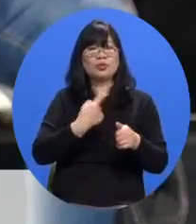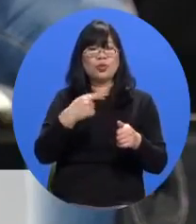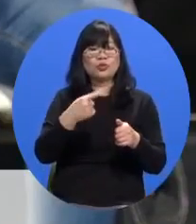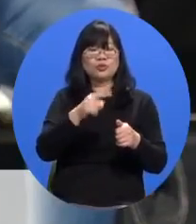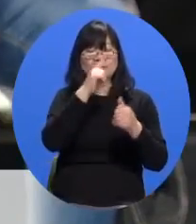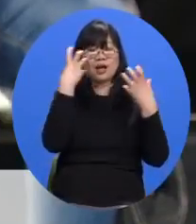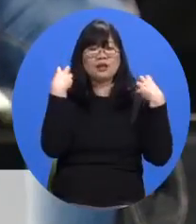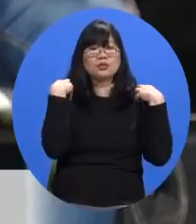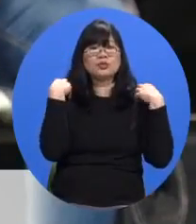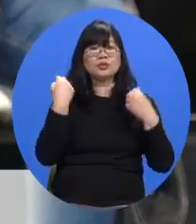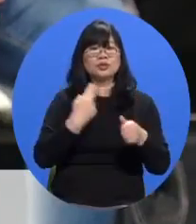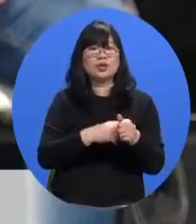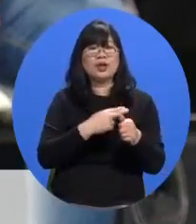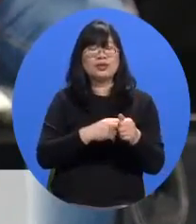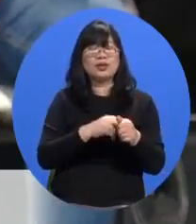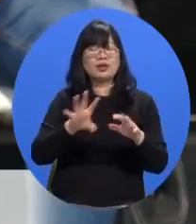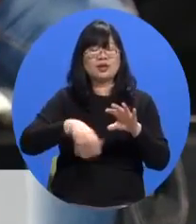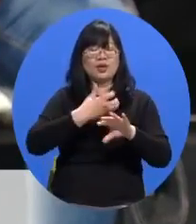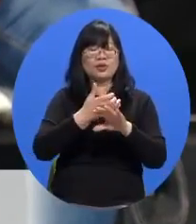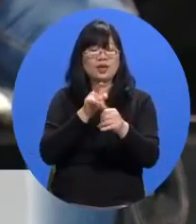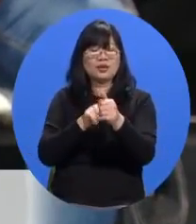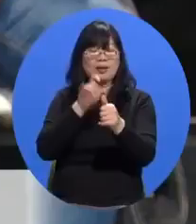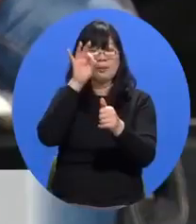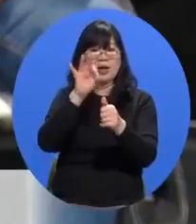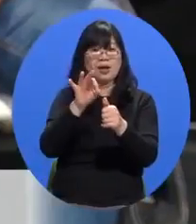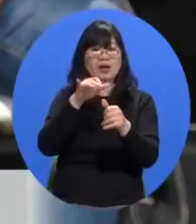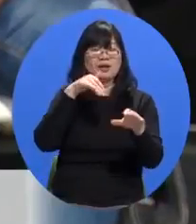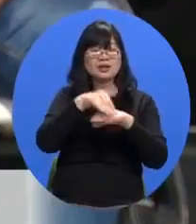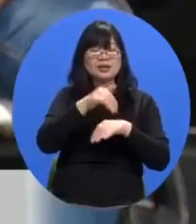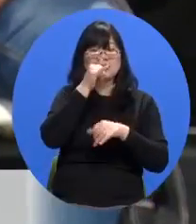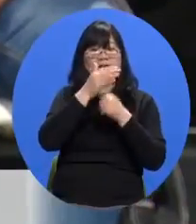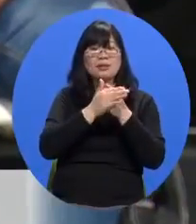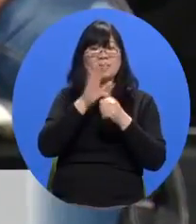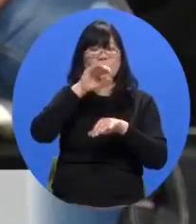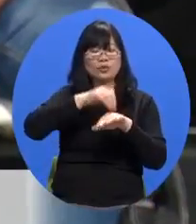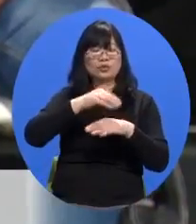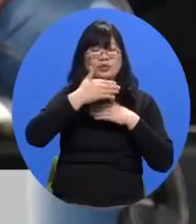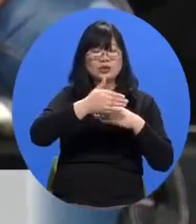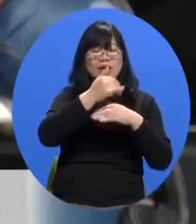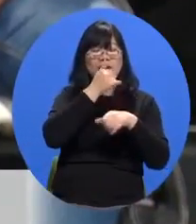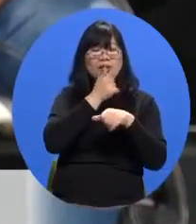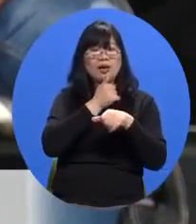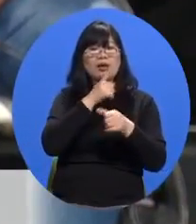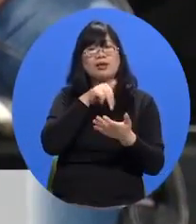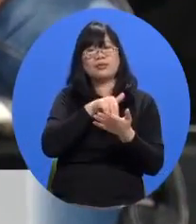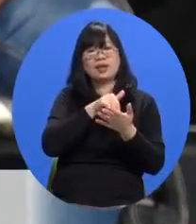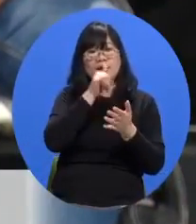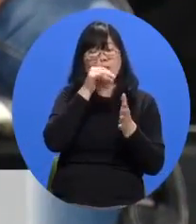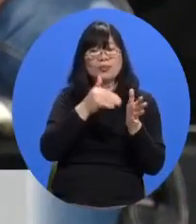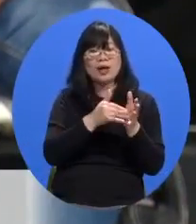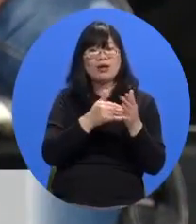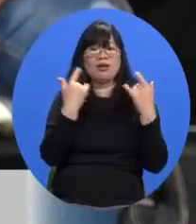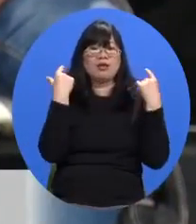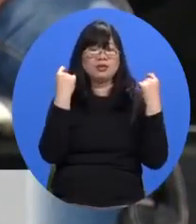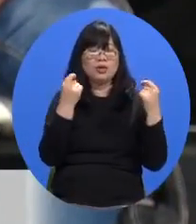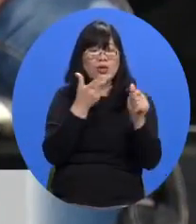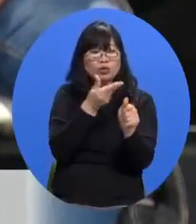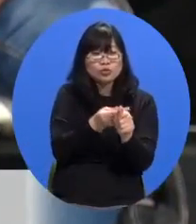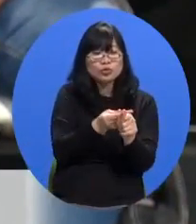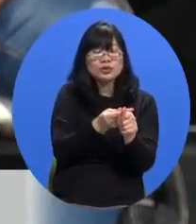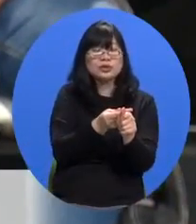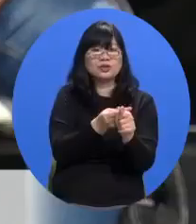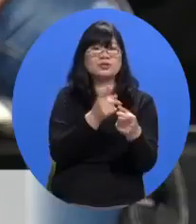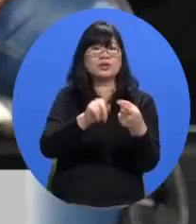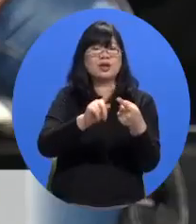교사를 개혁의 대상으로 보는 형태로 연수가 진행되고 있는 측면들이 좀 있습니다. 네. 여전히